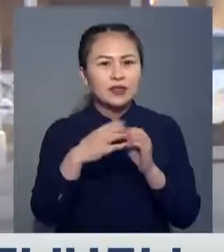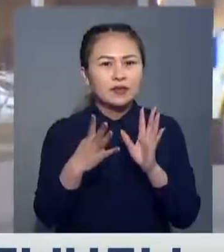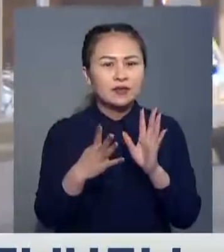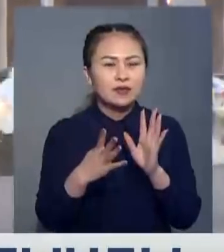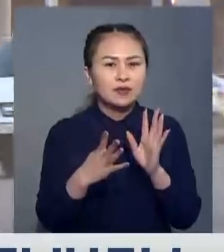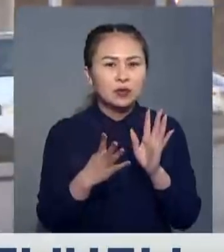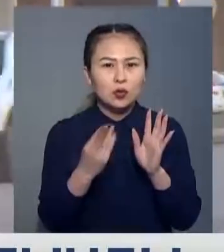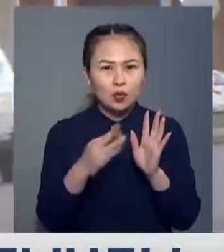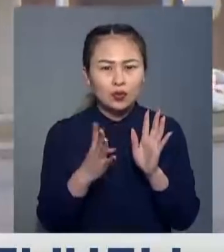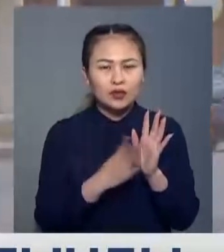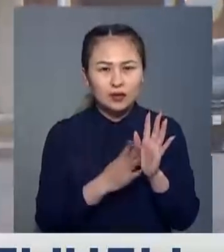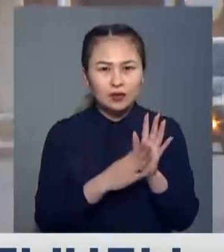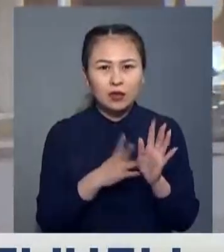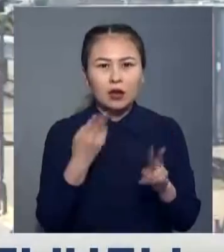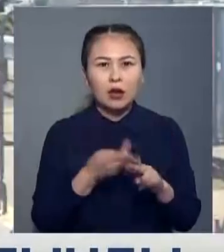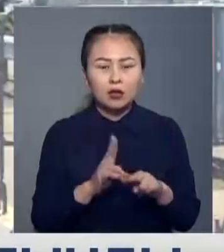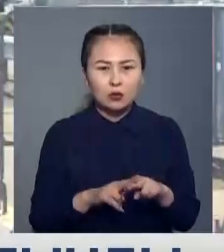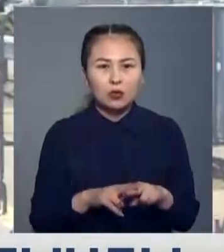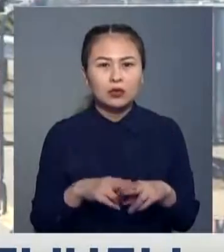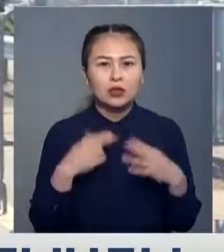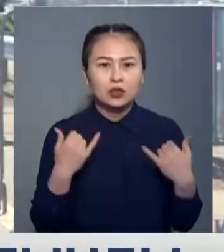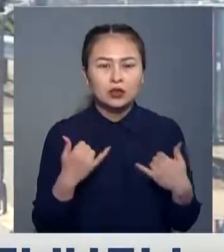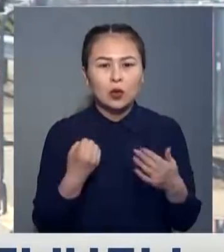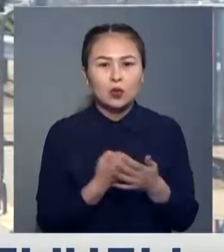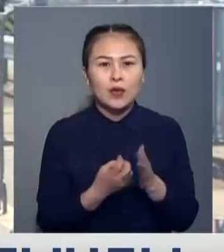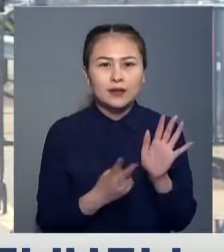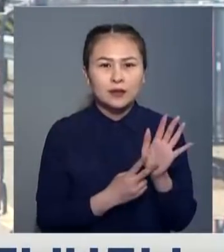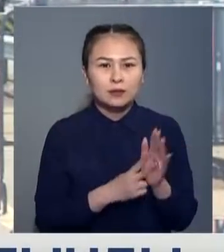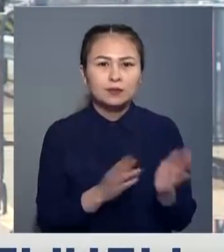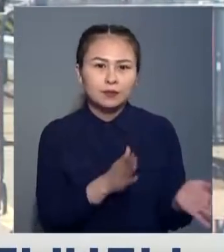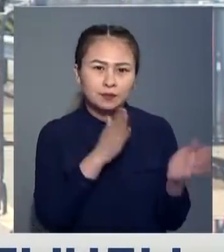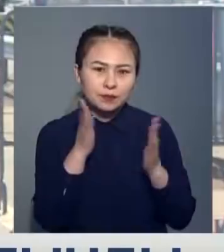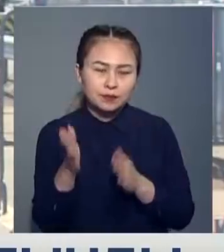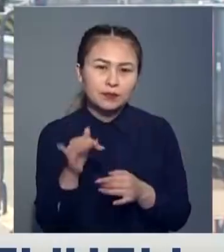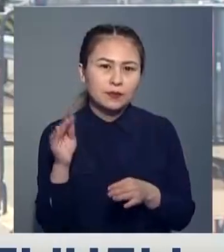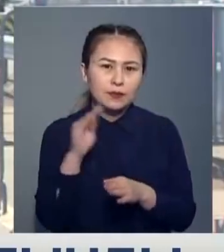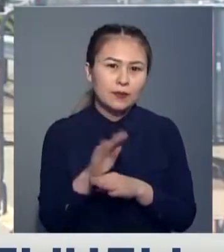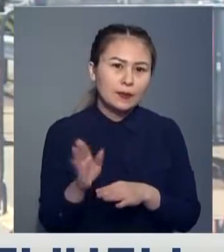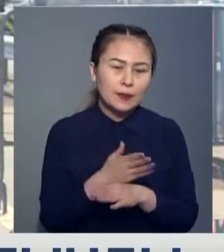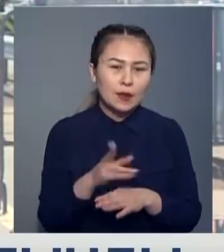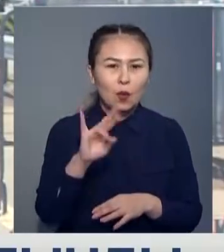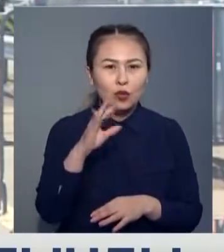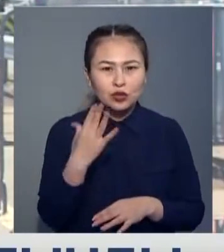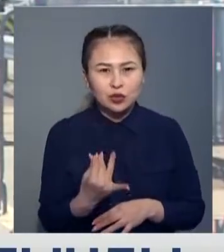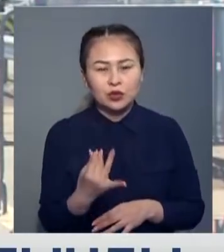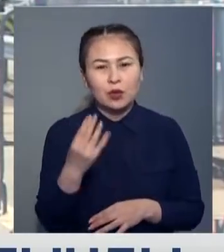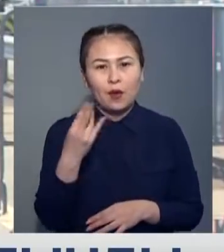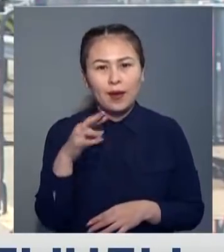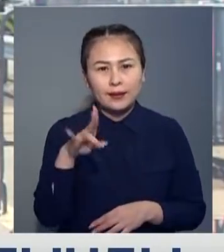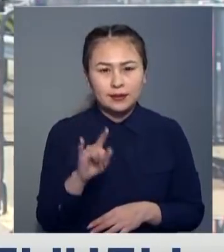жүріп келген қоғамдық көліктердің уақыты енді 7-ге дейін шектелді. Одан бөлек мына Қосшы, Қоянды,